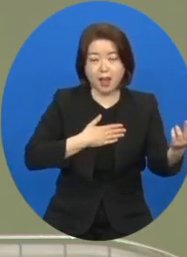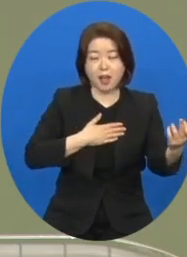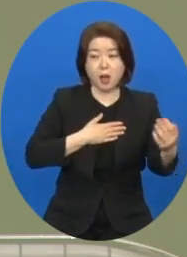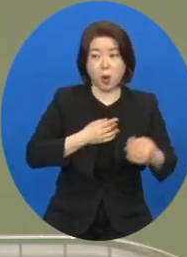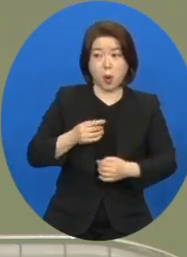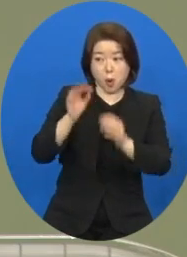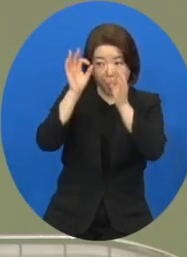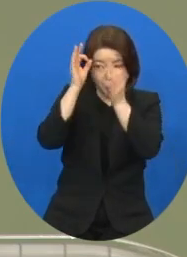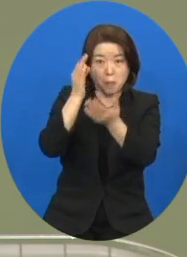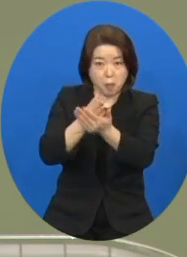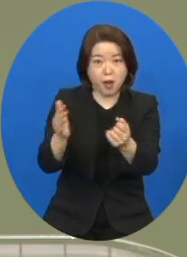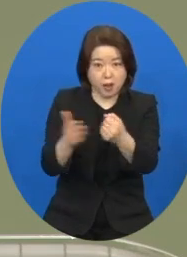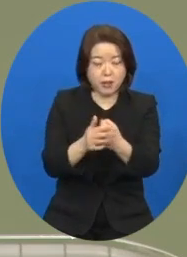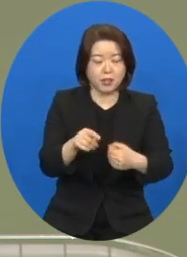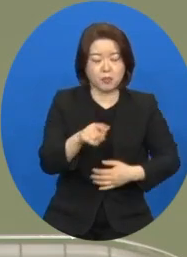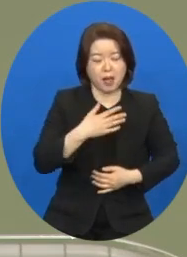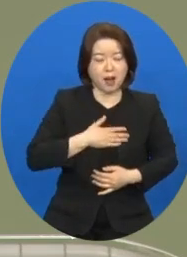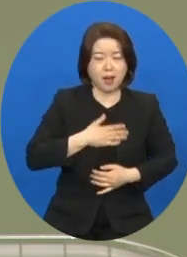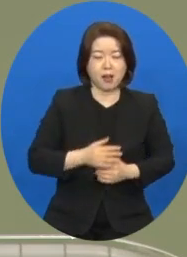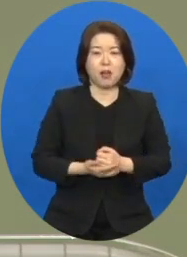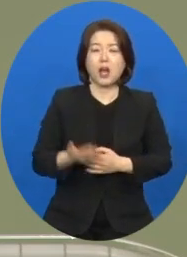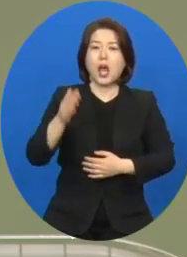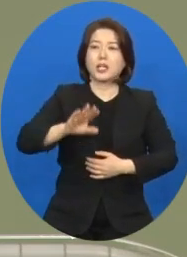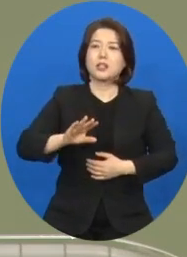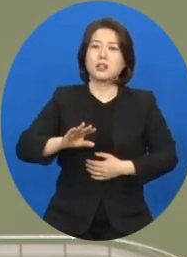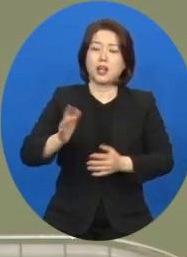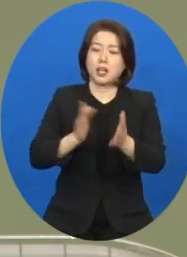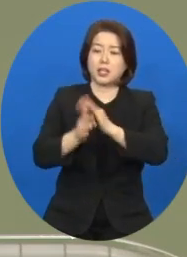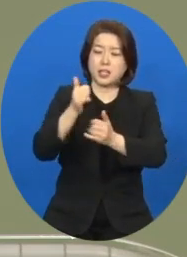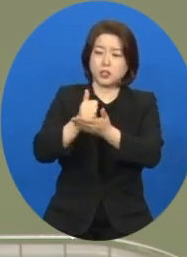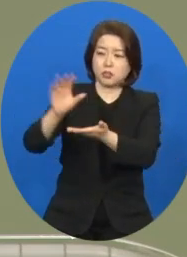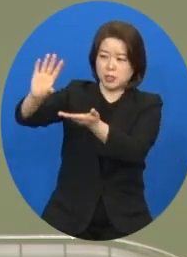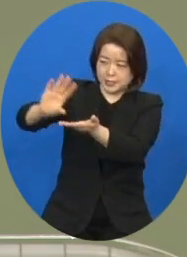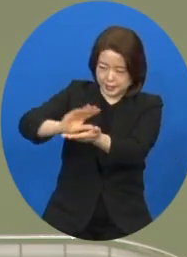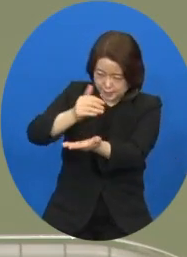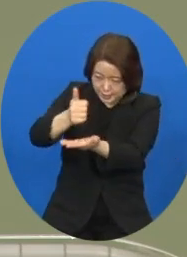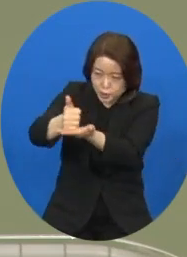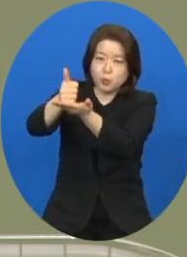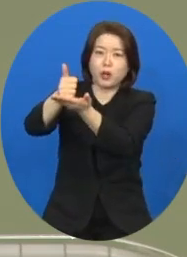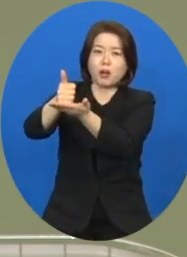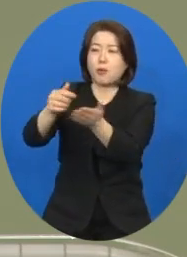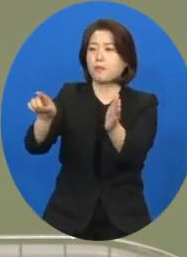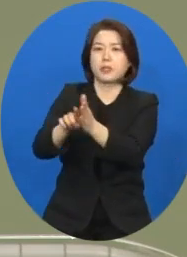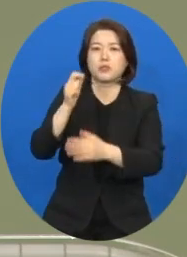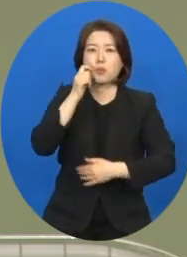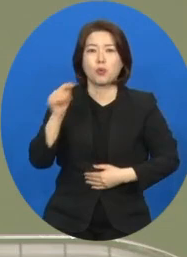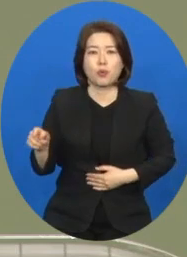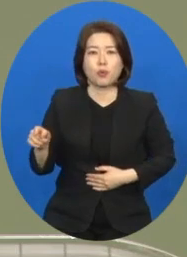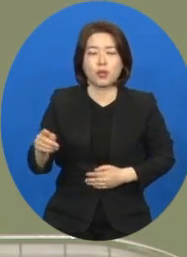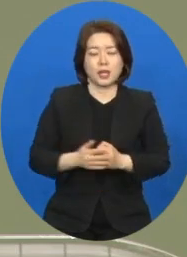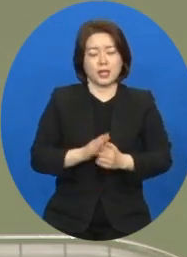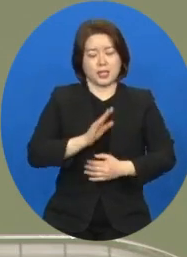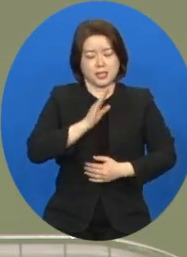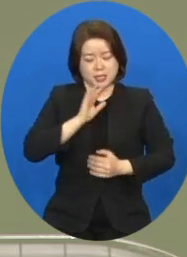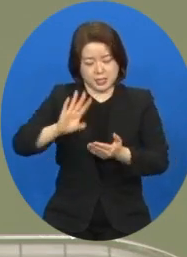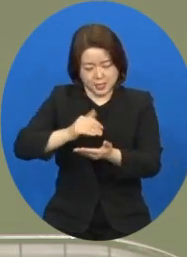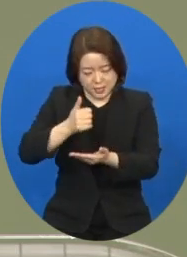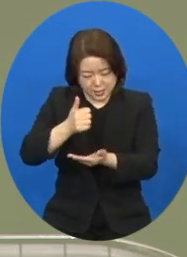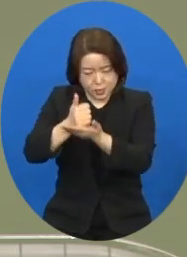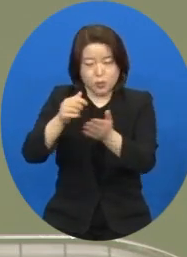보았으니까 예수님이 그리스도라고 믿지는 않았다는 겁니다. 왜? 진짜 그리스도라고 믿었다면